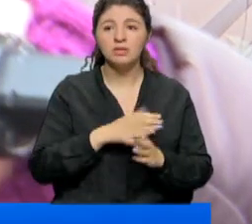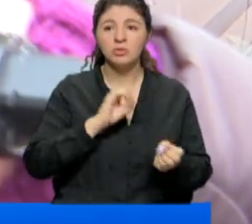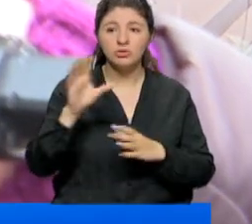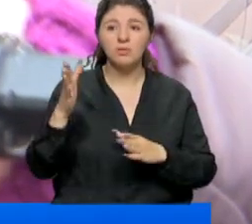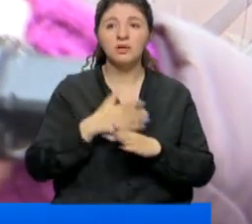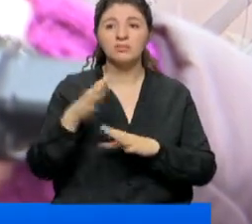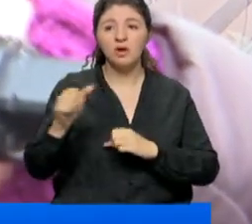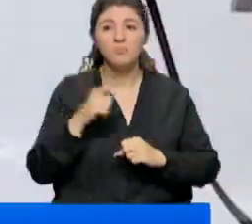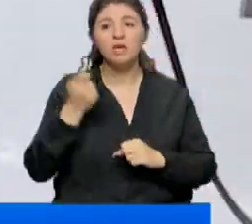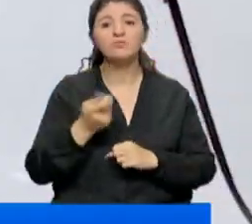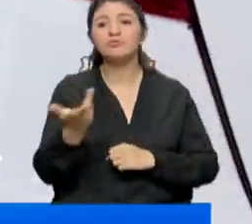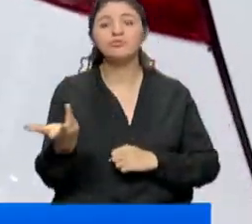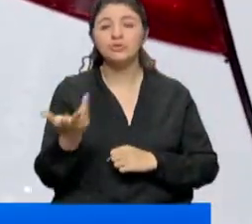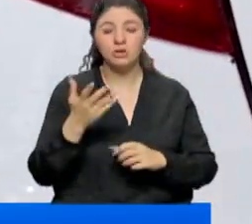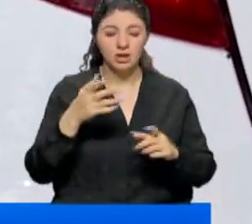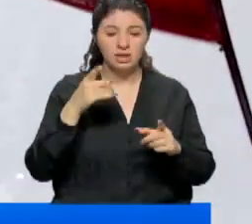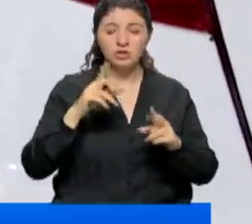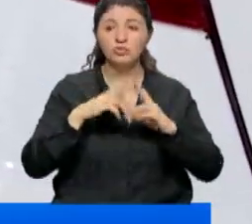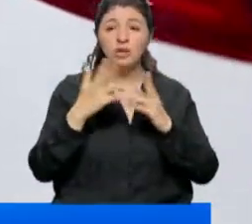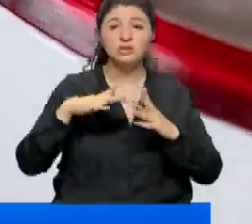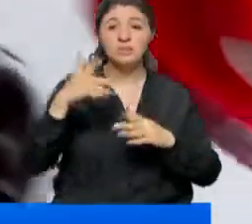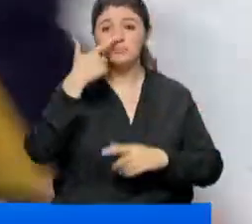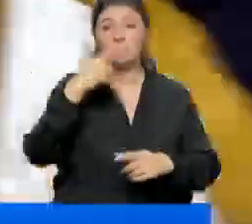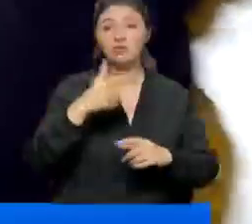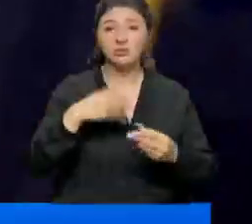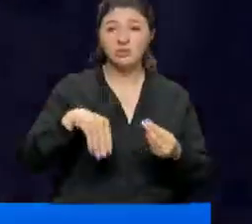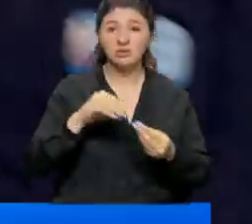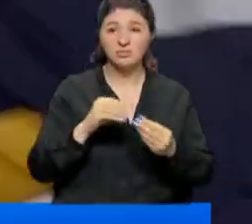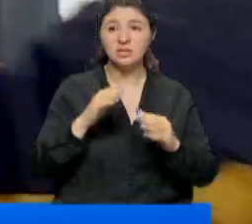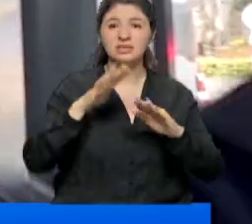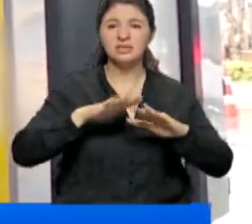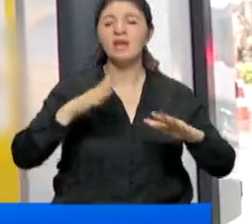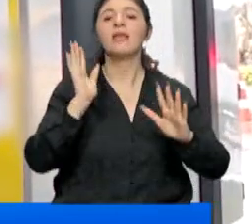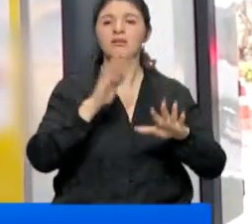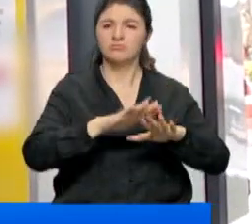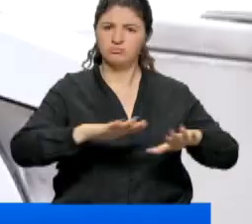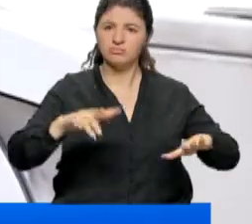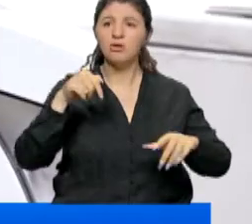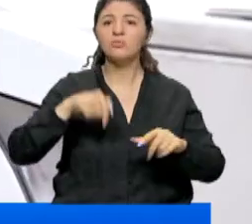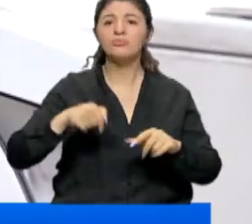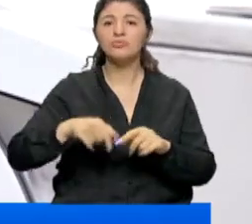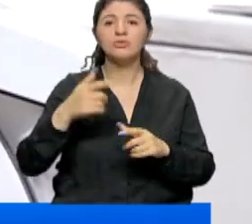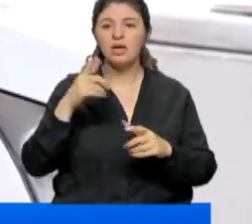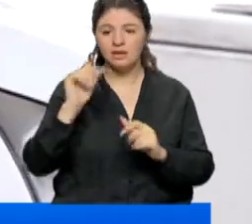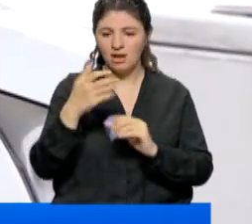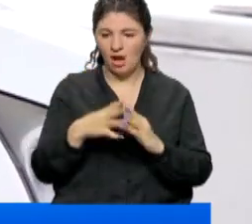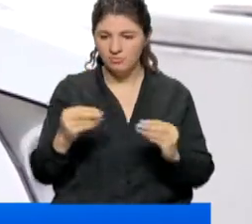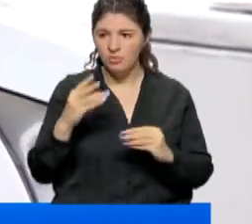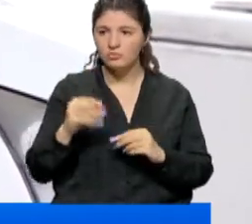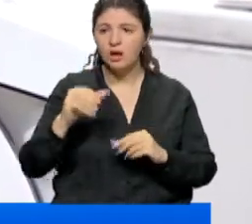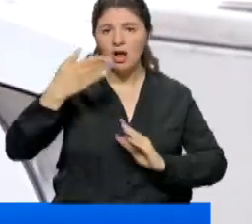malzeme götürüyorum malzeme getiriyorum mecbur Küresel çapta Petrol fiyatlarındaki sakin seyret rağmen Türk Lirası dolar karşısında değer kaybedince